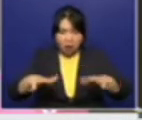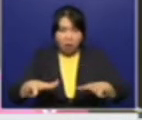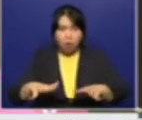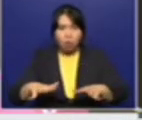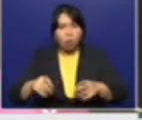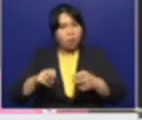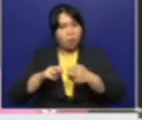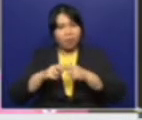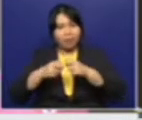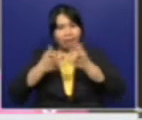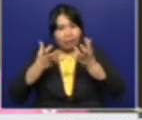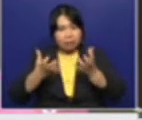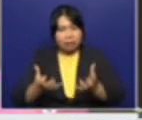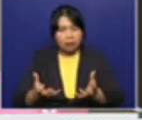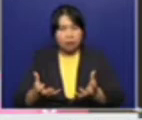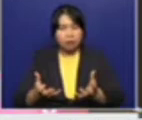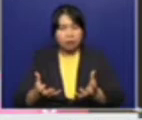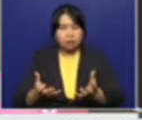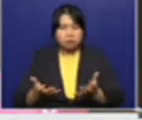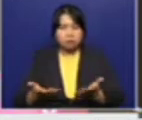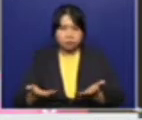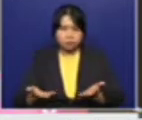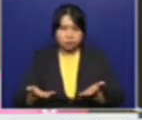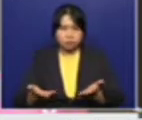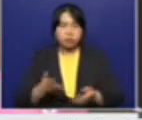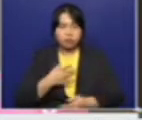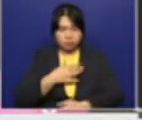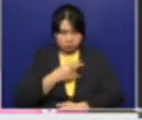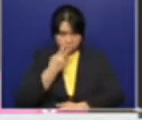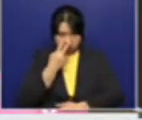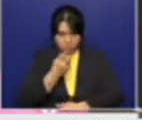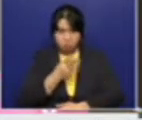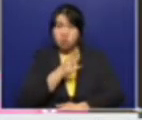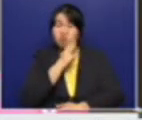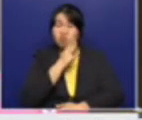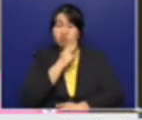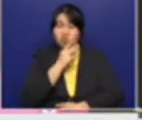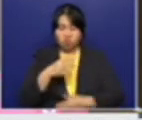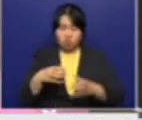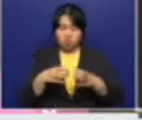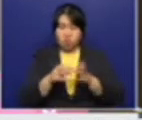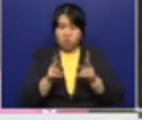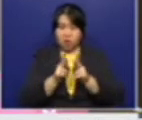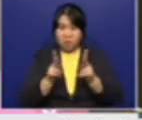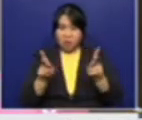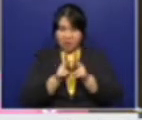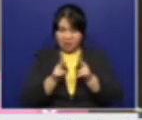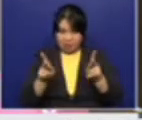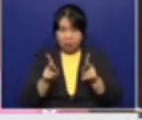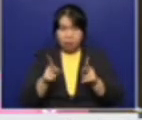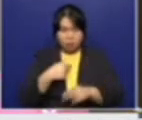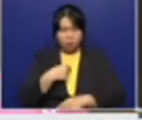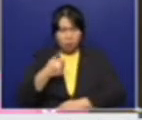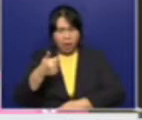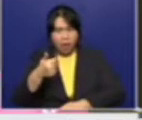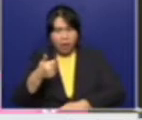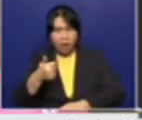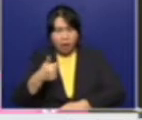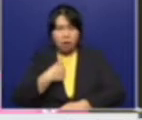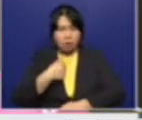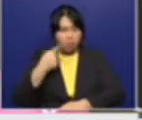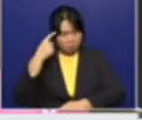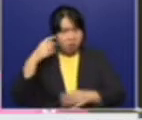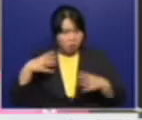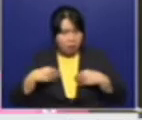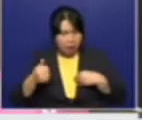ม่อยู่ผมมองว่าการตั้งกรรมาธิการเนี่ยไม่ใช่ผมไม่เห็นด้วยนะในหลาย